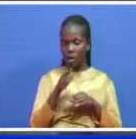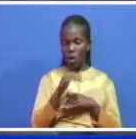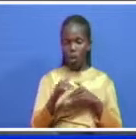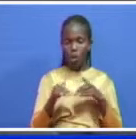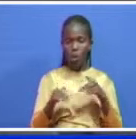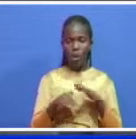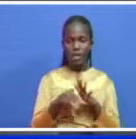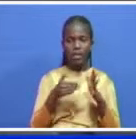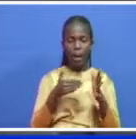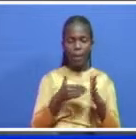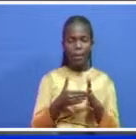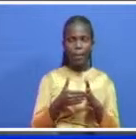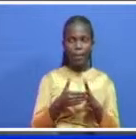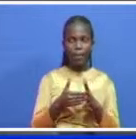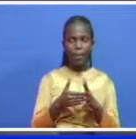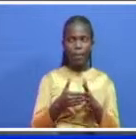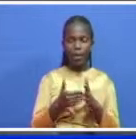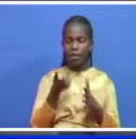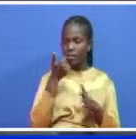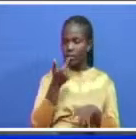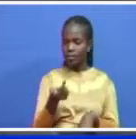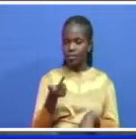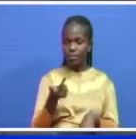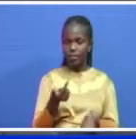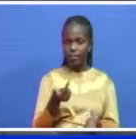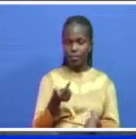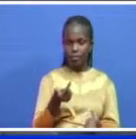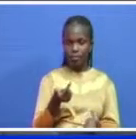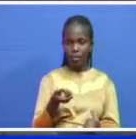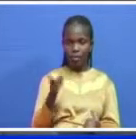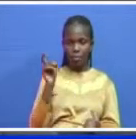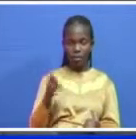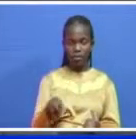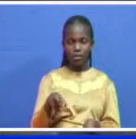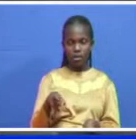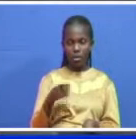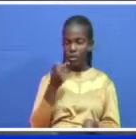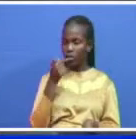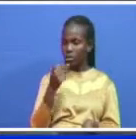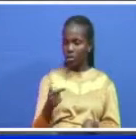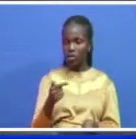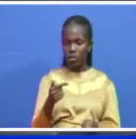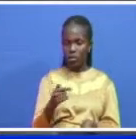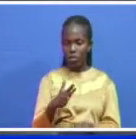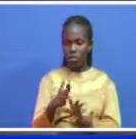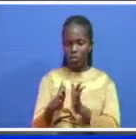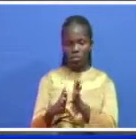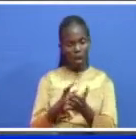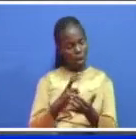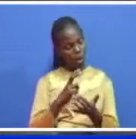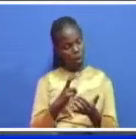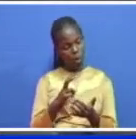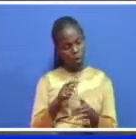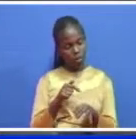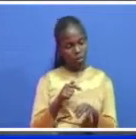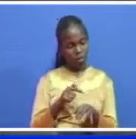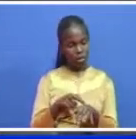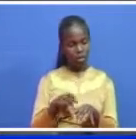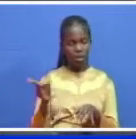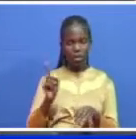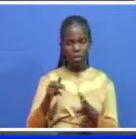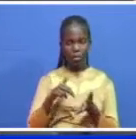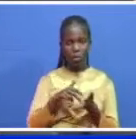tumesumamisha na tunasema lazima tuongee, tuangalie utaratibu. Ukitembea mji wa